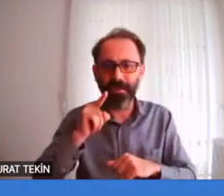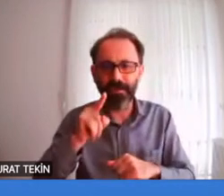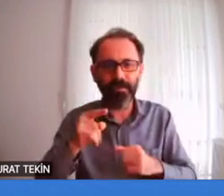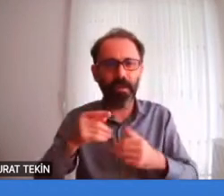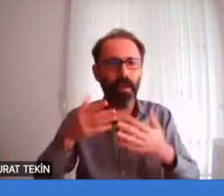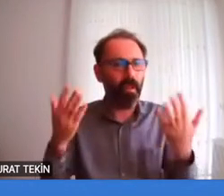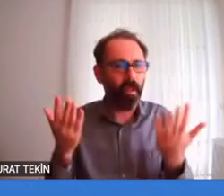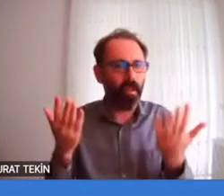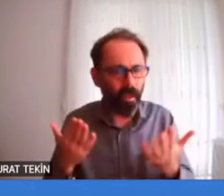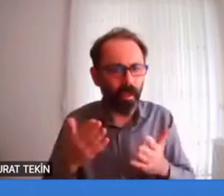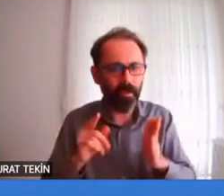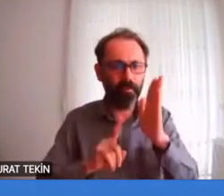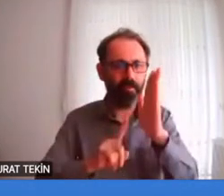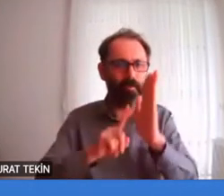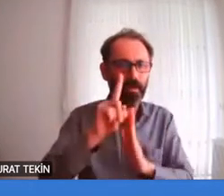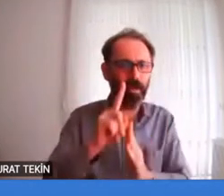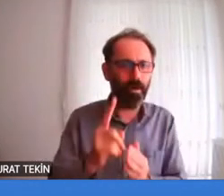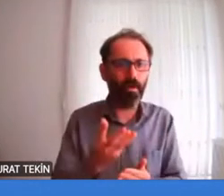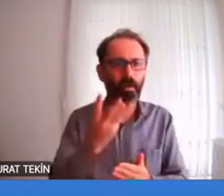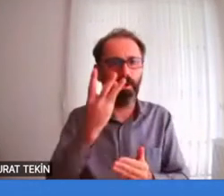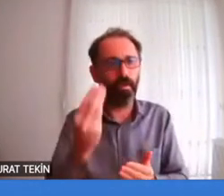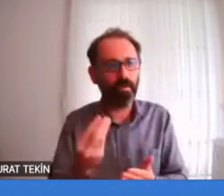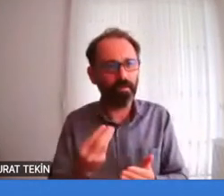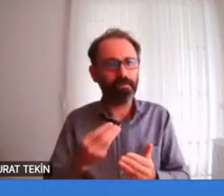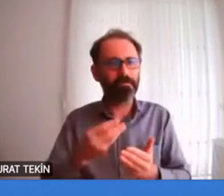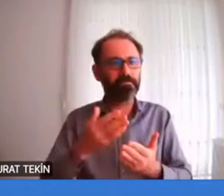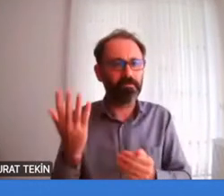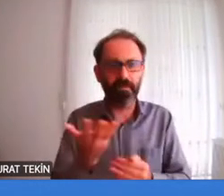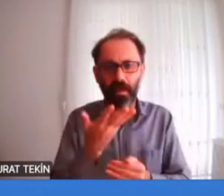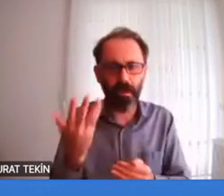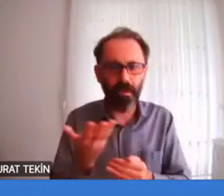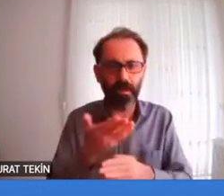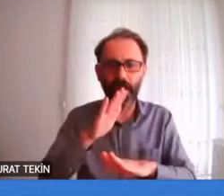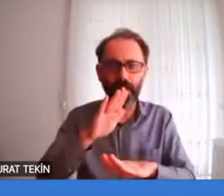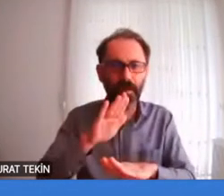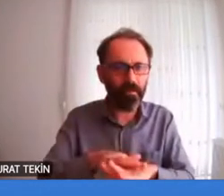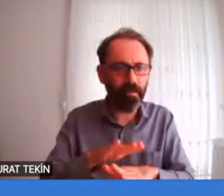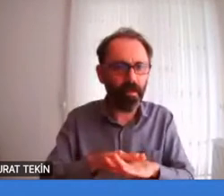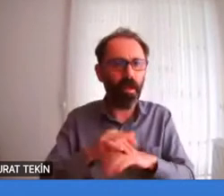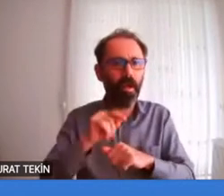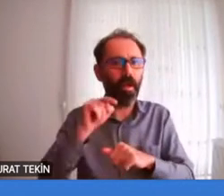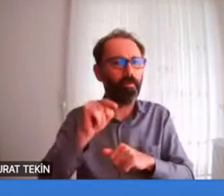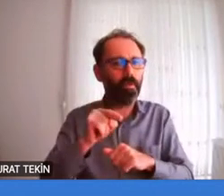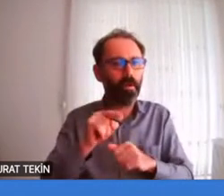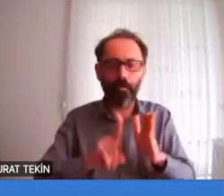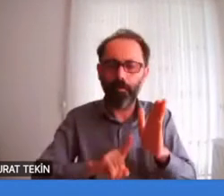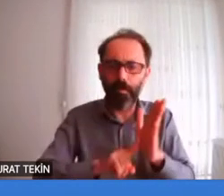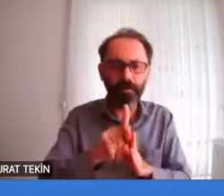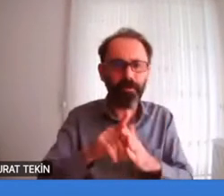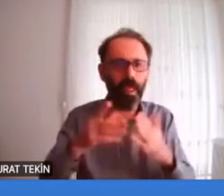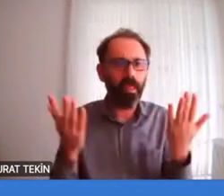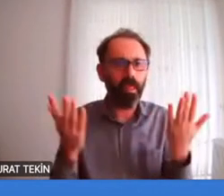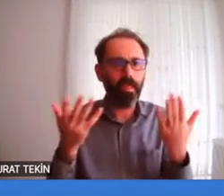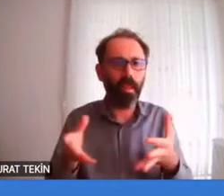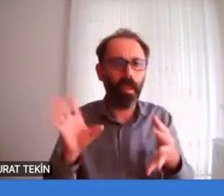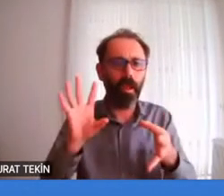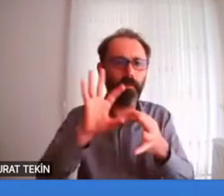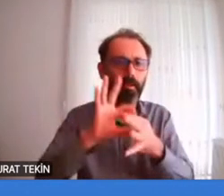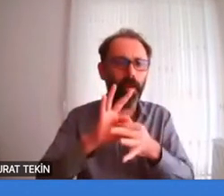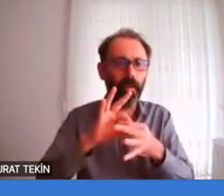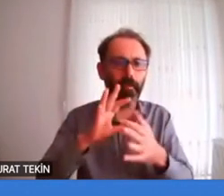şey merak ediyorum ama nereden başlayacağım da bilmiyorum. Neye bağlıyorsunuz bu başarıyı? Bunu takıma sormak